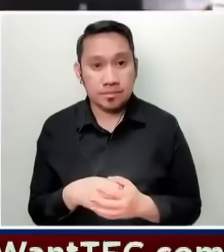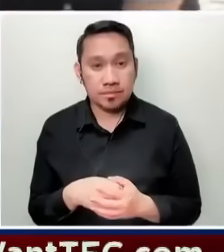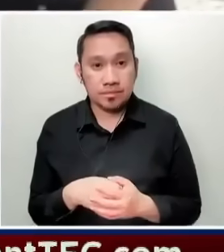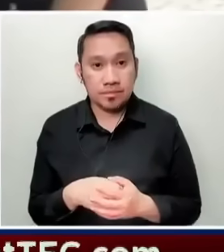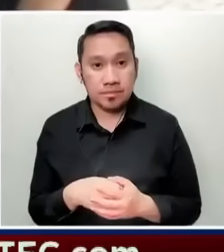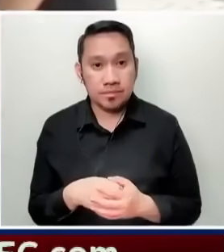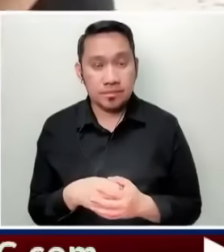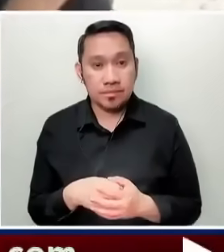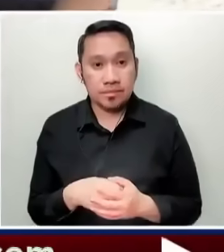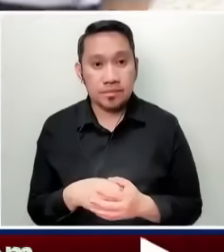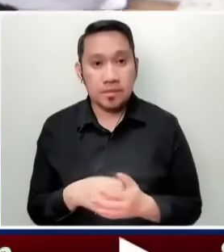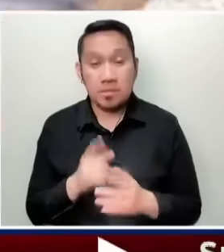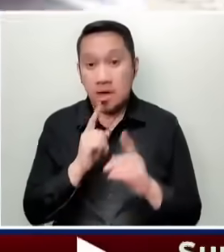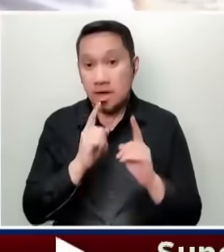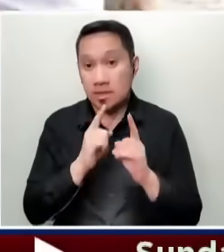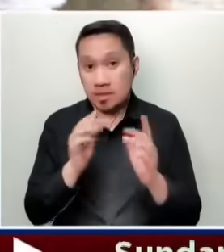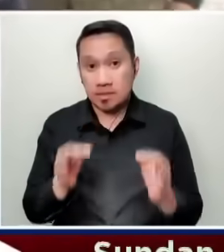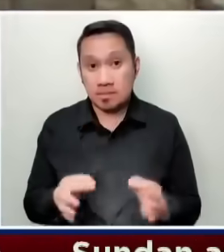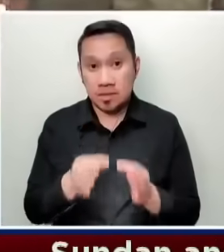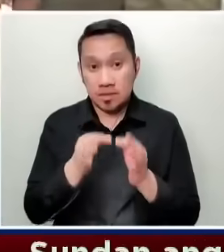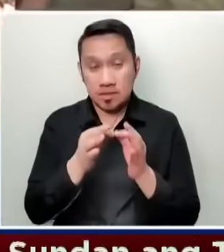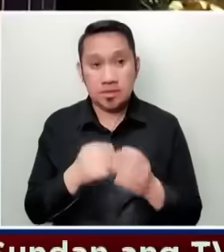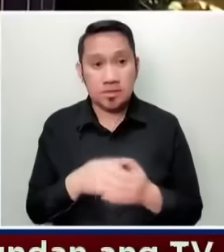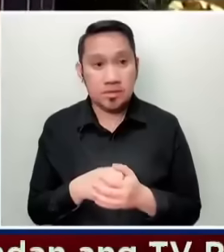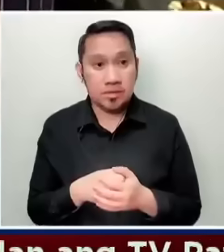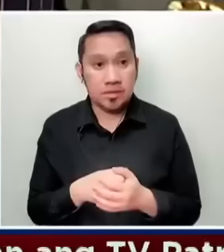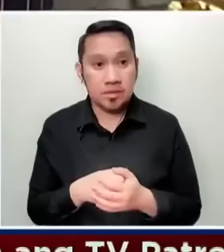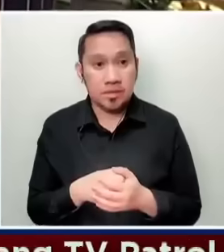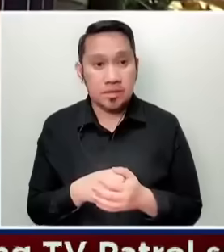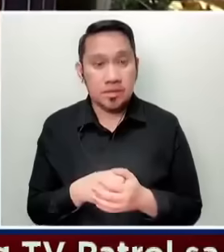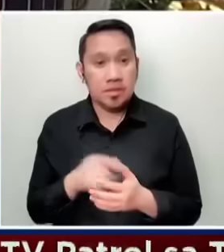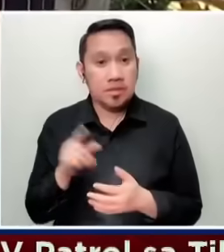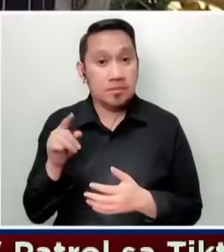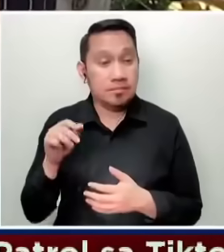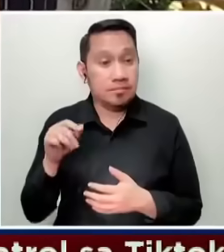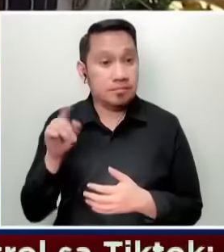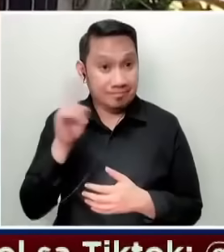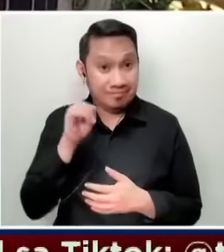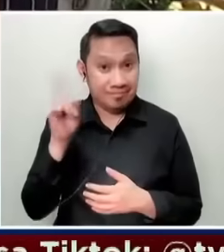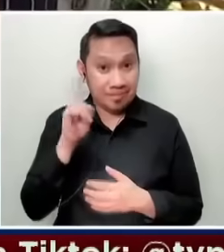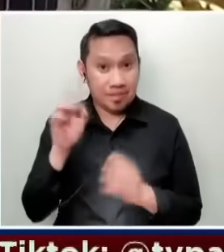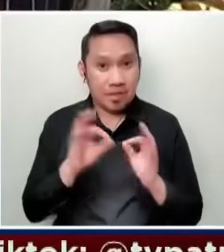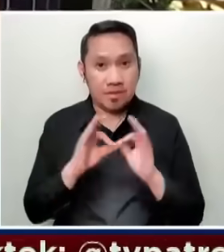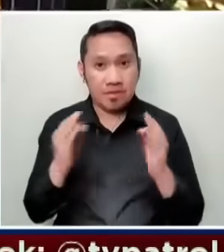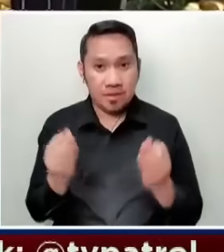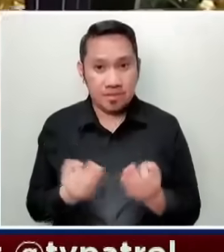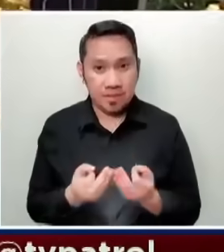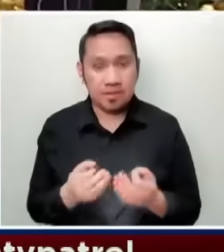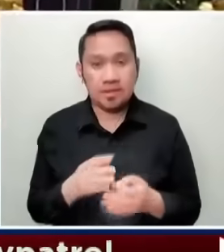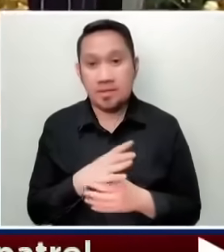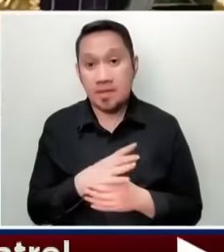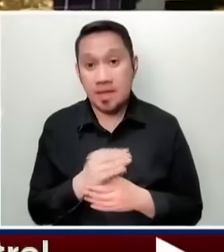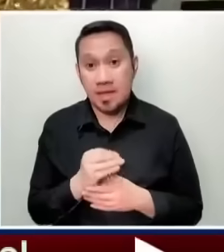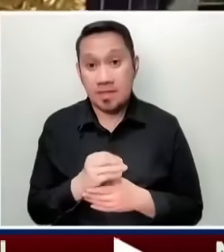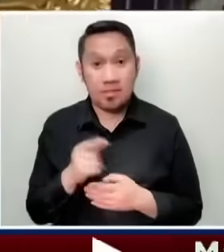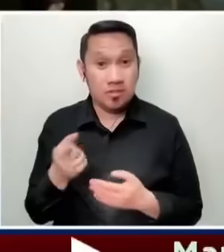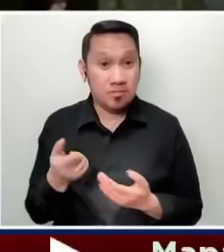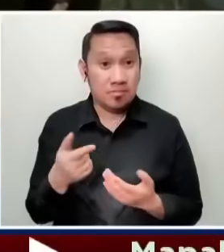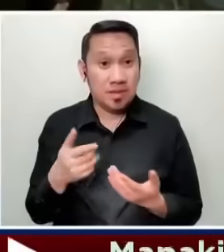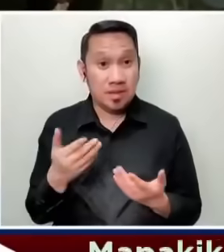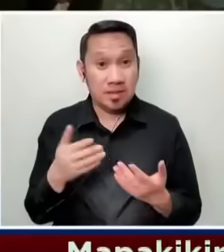sa misa sina Pangulong Ferdinand Marcos Jr., First Lady Liza Marcos, at mga anak na sina Simon at